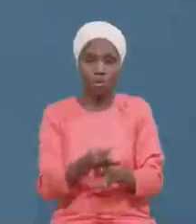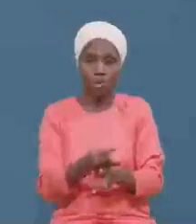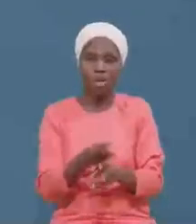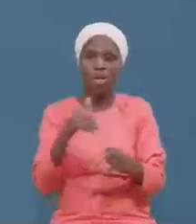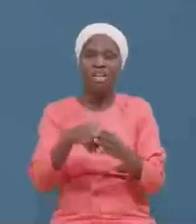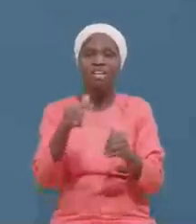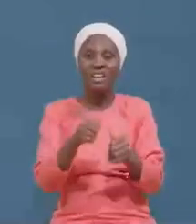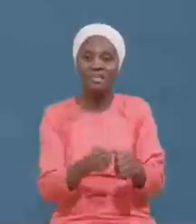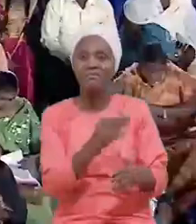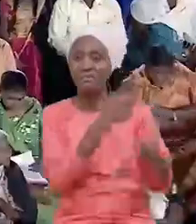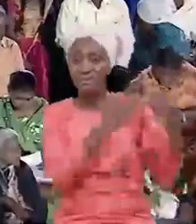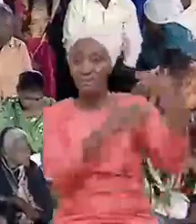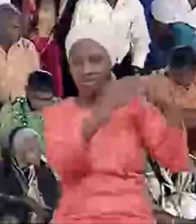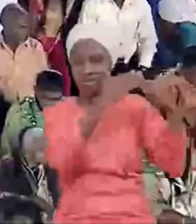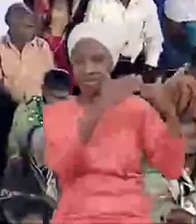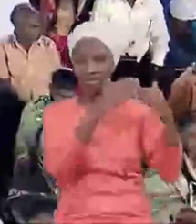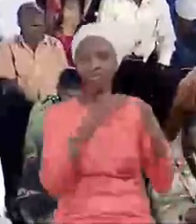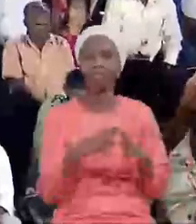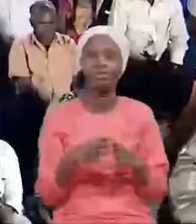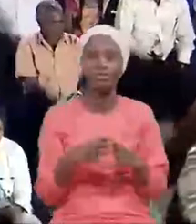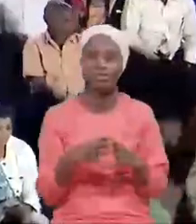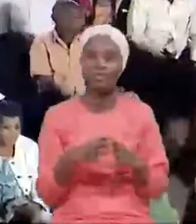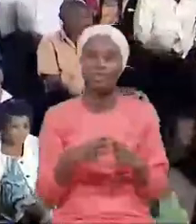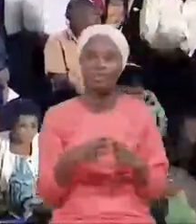du monde dans chaque génération.